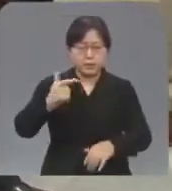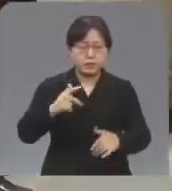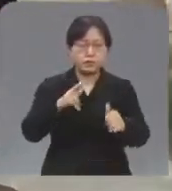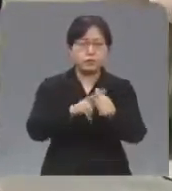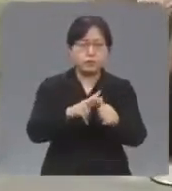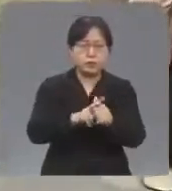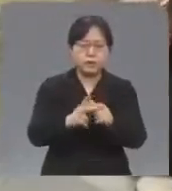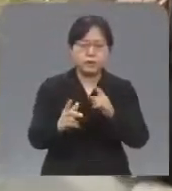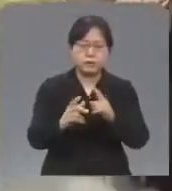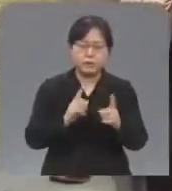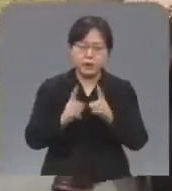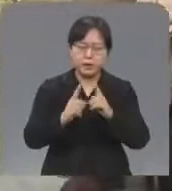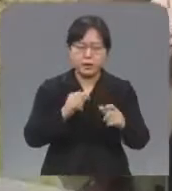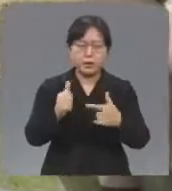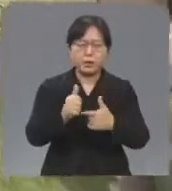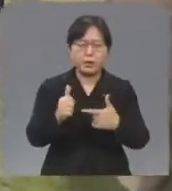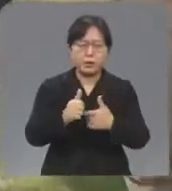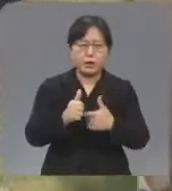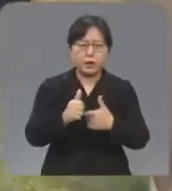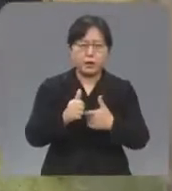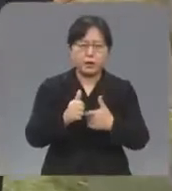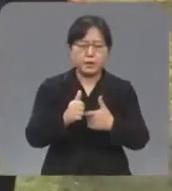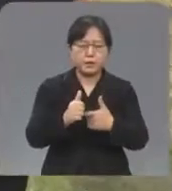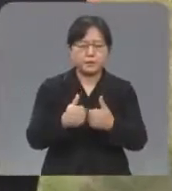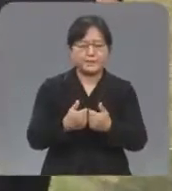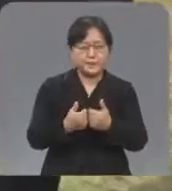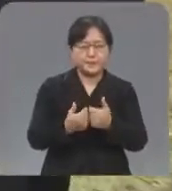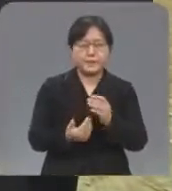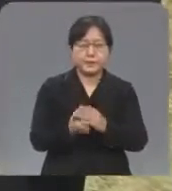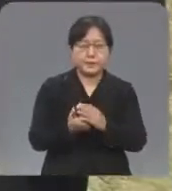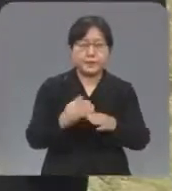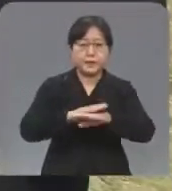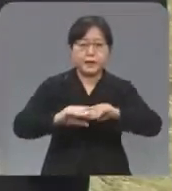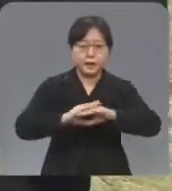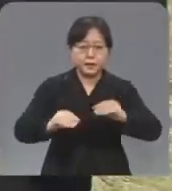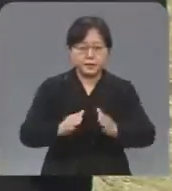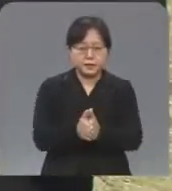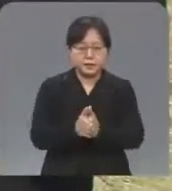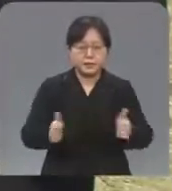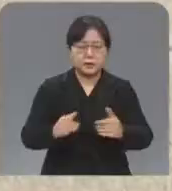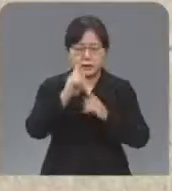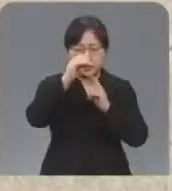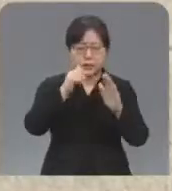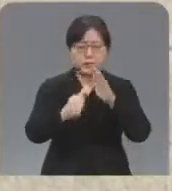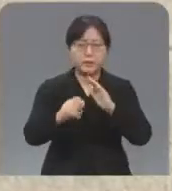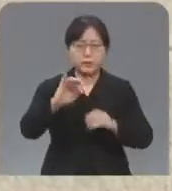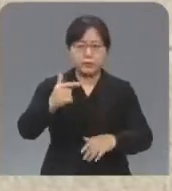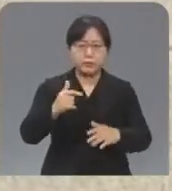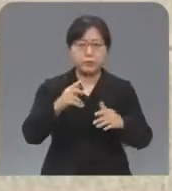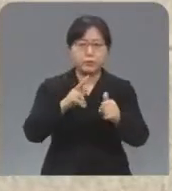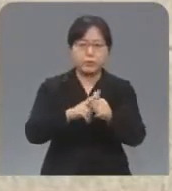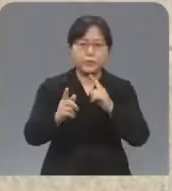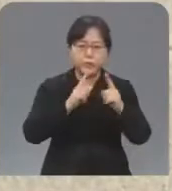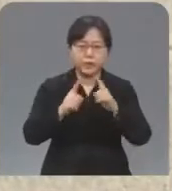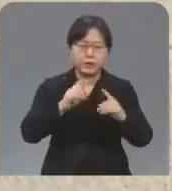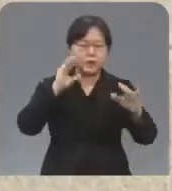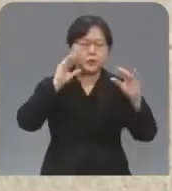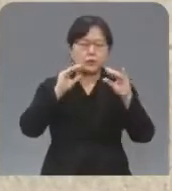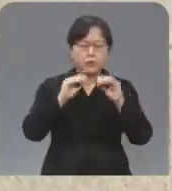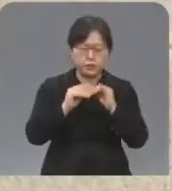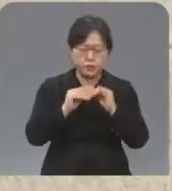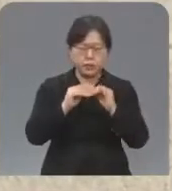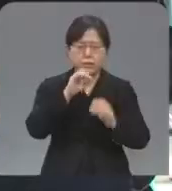후보의 발언으로 호남 민심이 이탈하지 않을까 서둘러 진화에 나선 겁니다. 이 대표는 윤 후보의 발언에 동의할 수 없다는